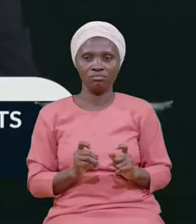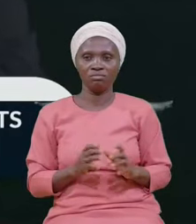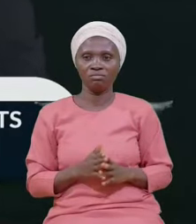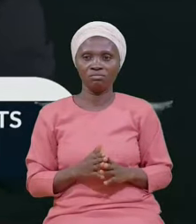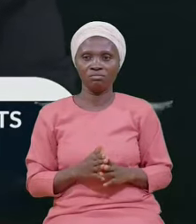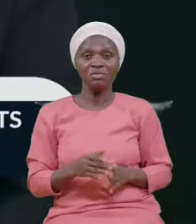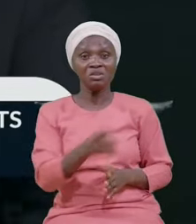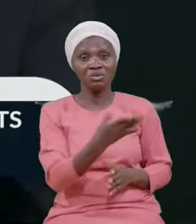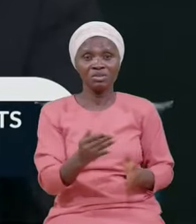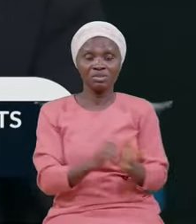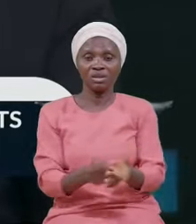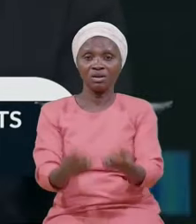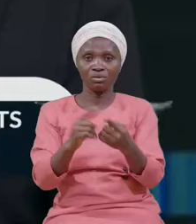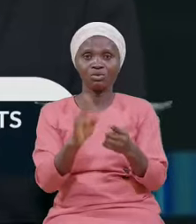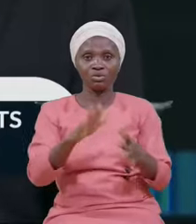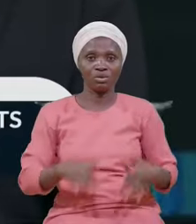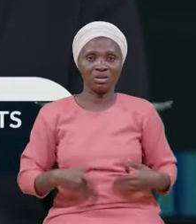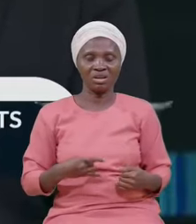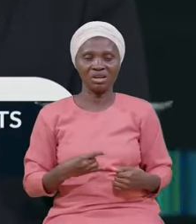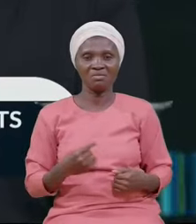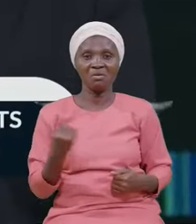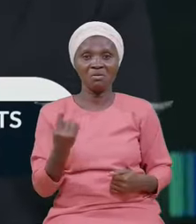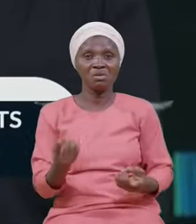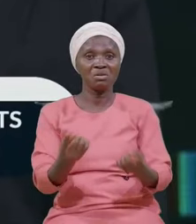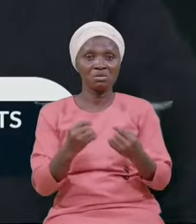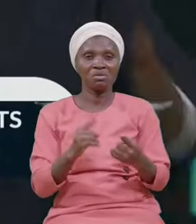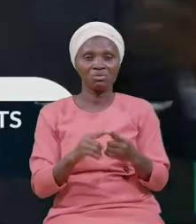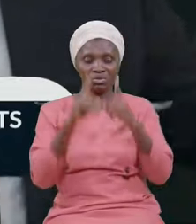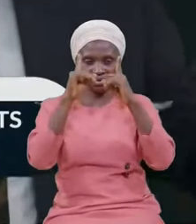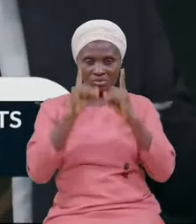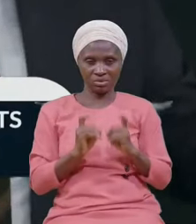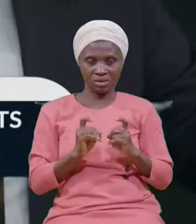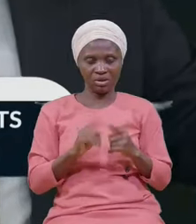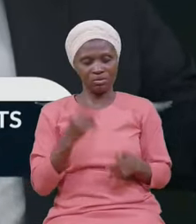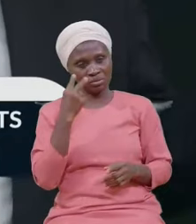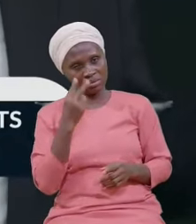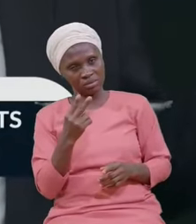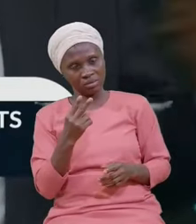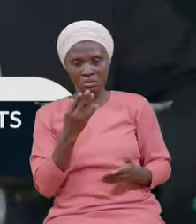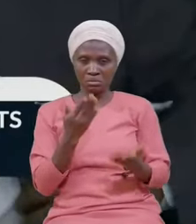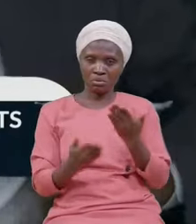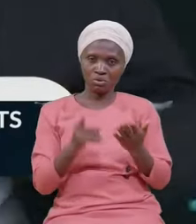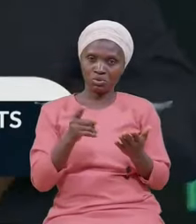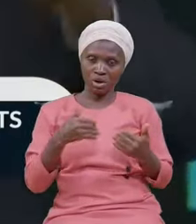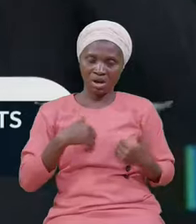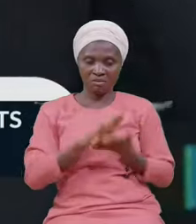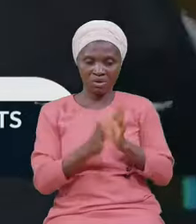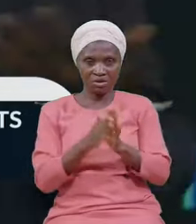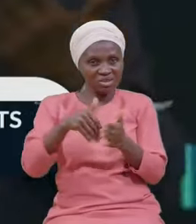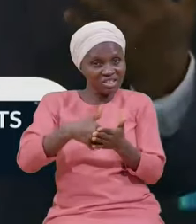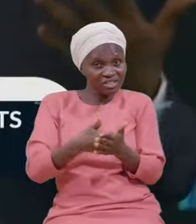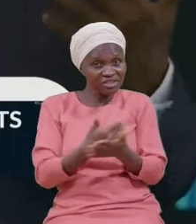vient t'éprouver pour voir si tu es vraiment devenu une nouvelle créature en Christ. Ou bien si tu es toujours l'ancienne